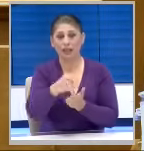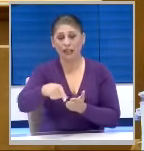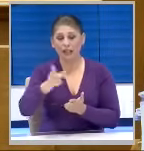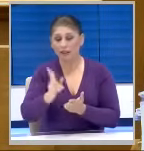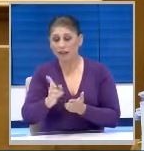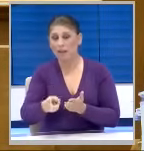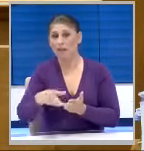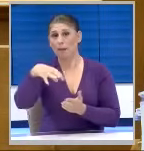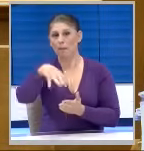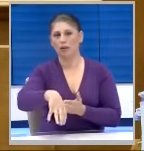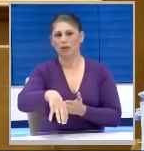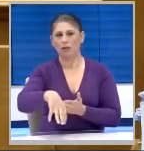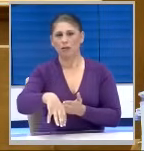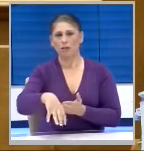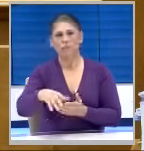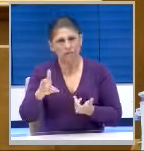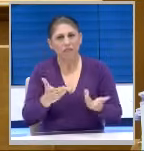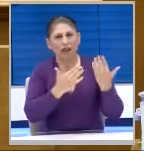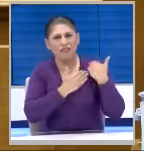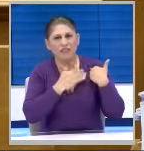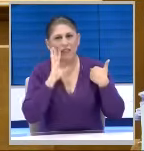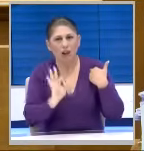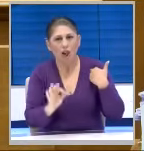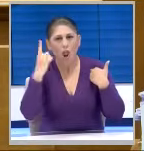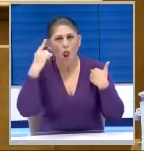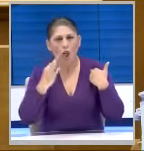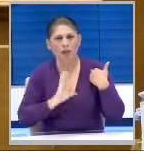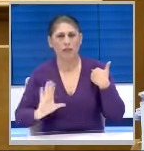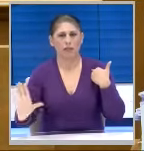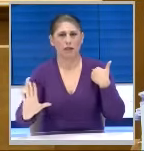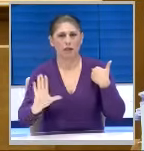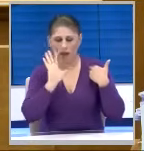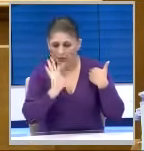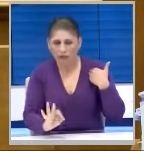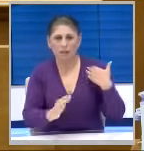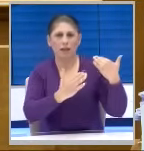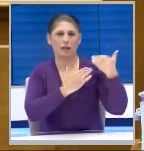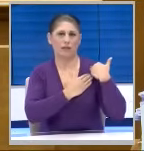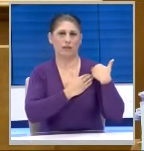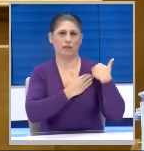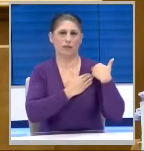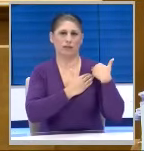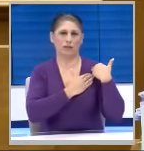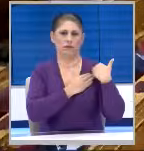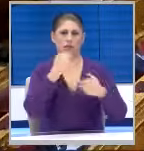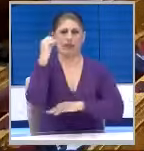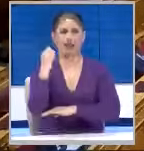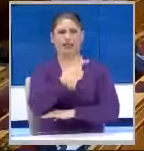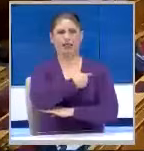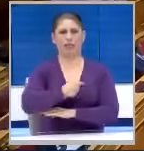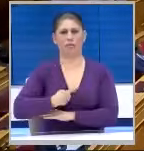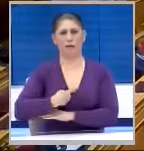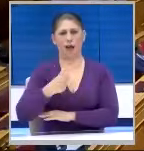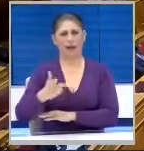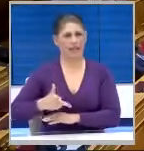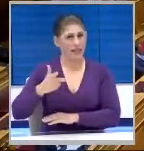περίοδο την αντικειμενική ευθύνη την αντικειμενική ευθύνη ανέλαβε ο σταθμάρχης όπως